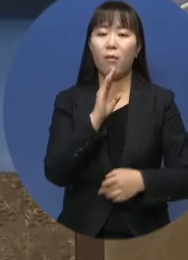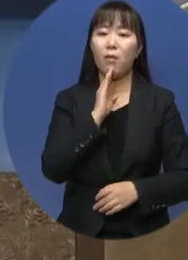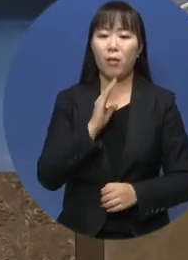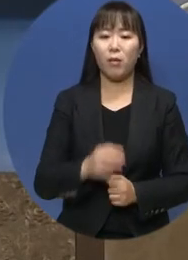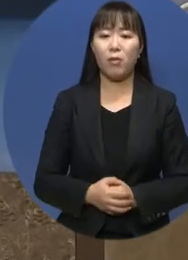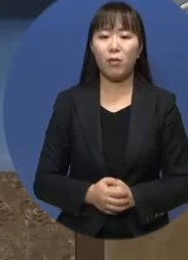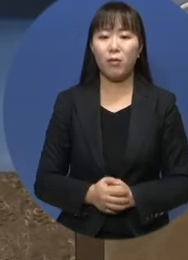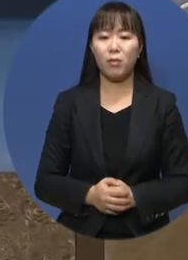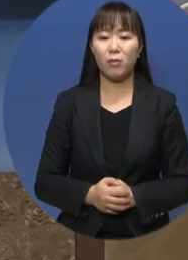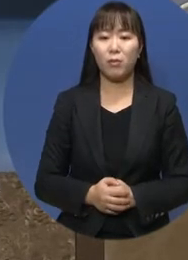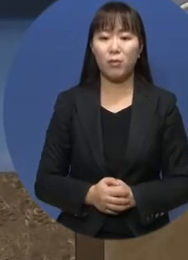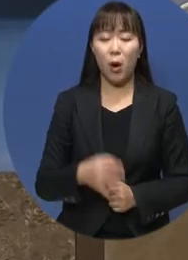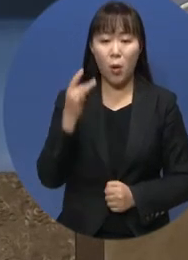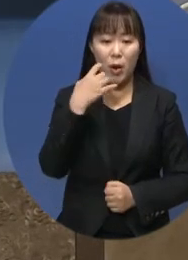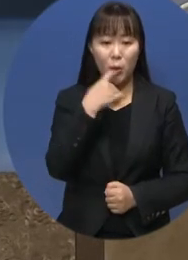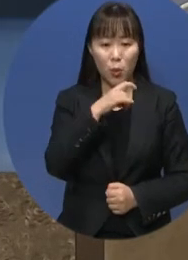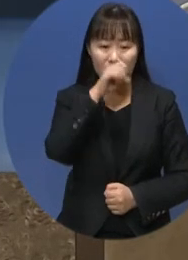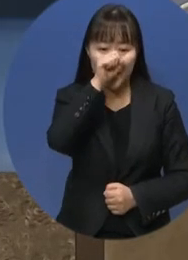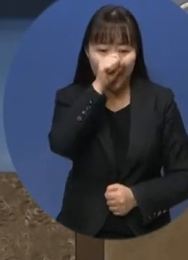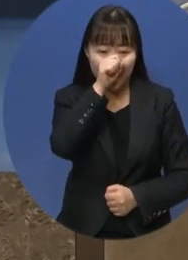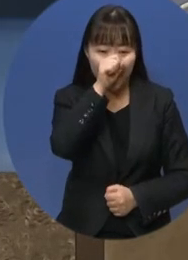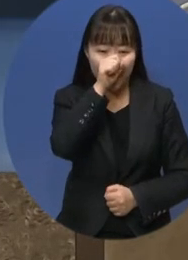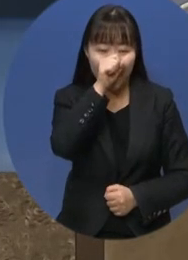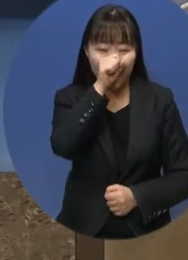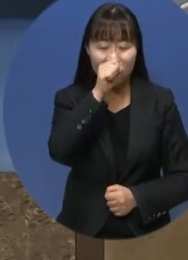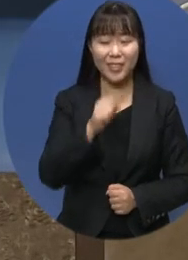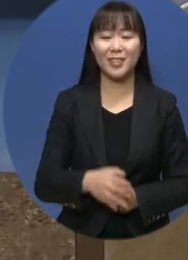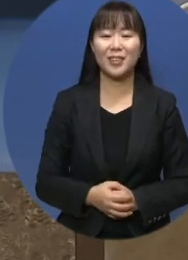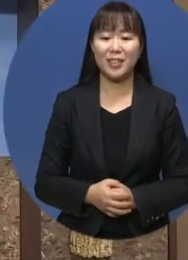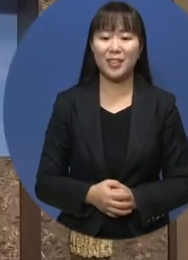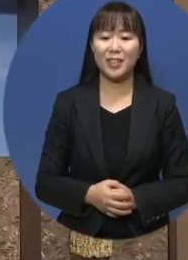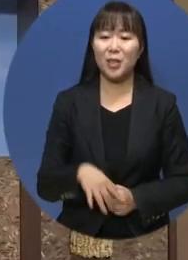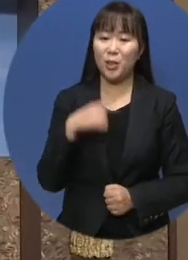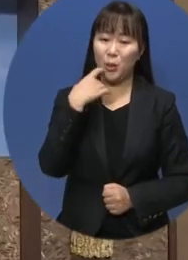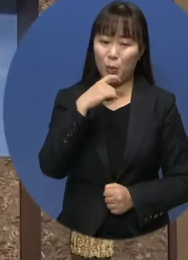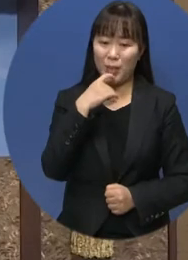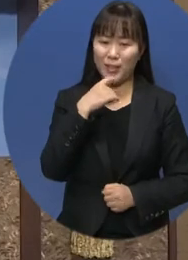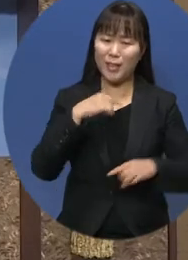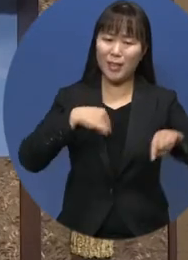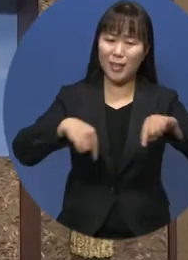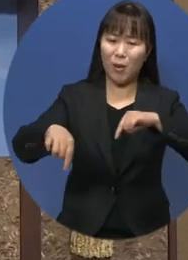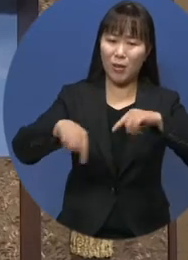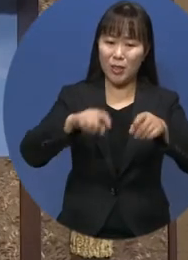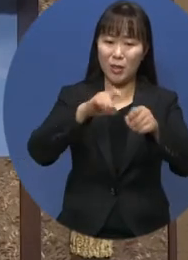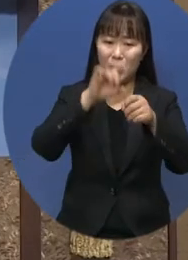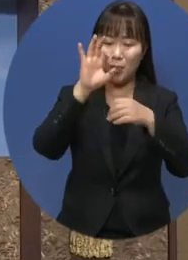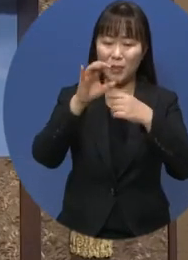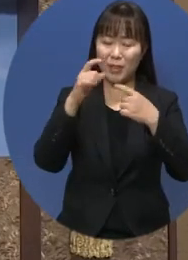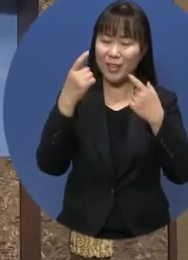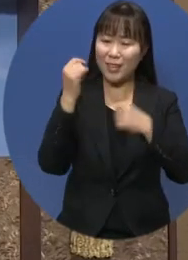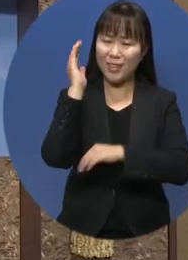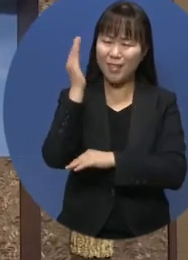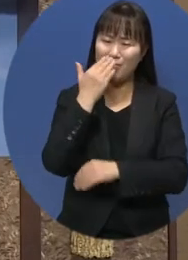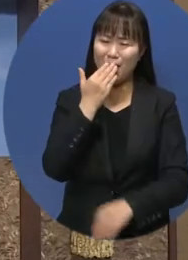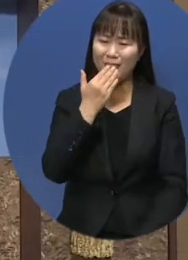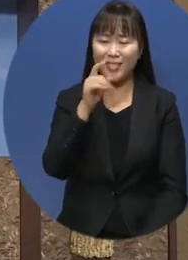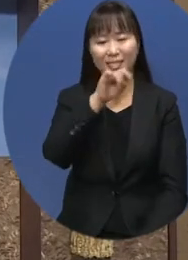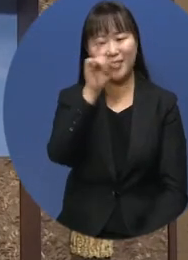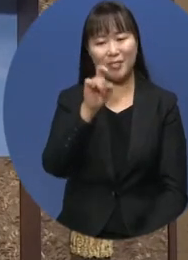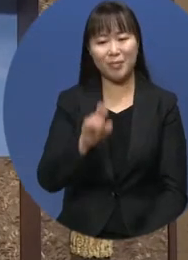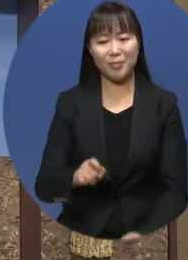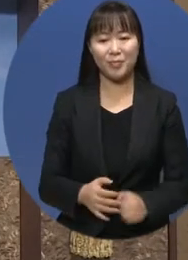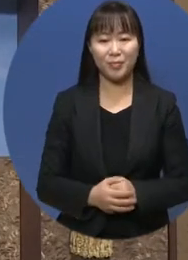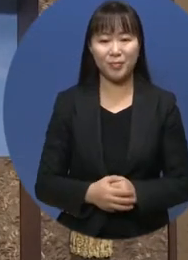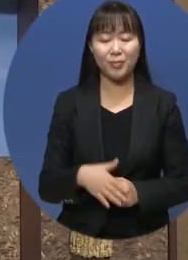5 그건 원래 노란색을 좀 좋아하시나요 노란색은 또 정지 적으로 이런 얘기도 되시는지 모르겠지만